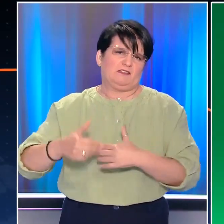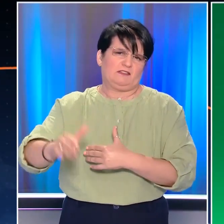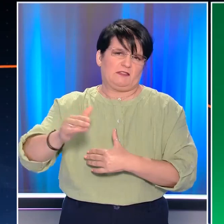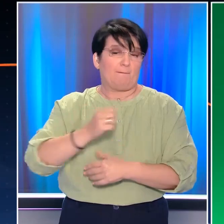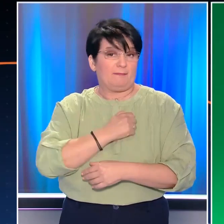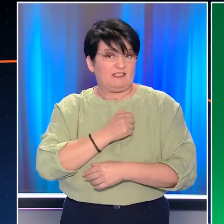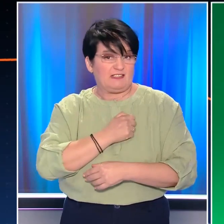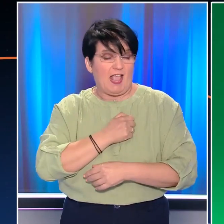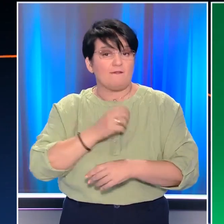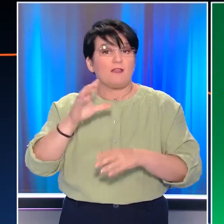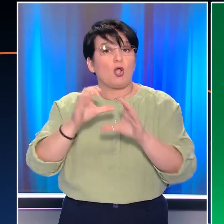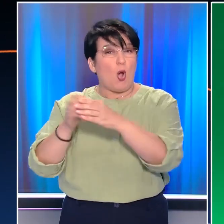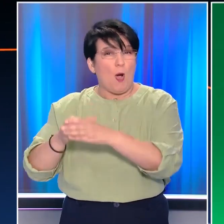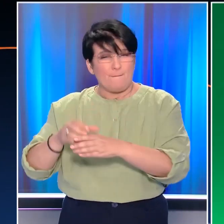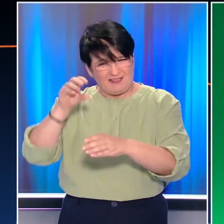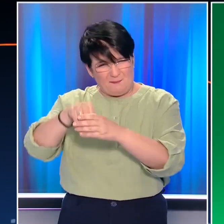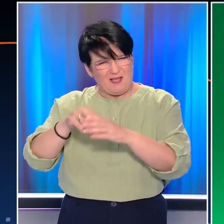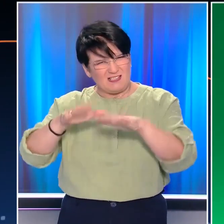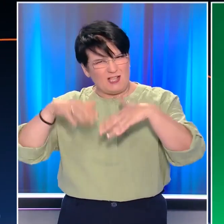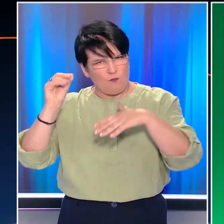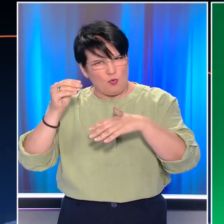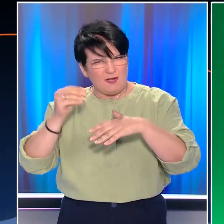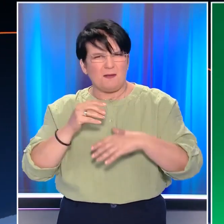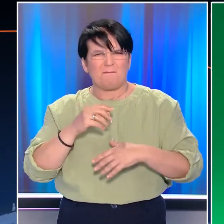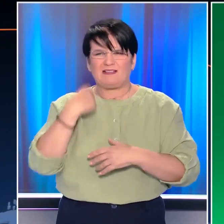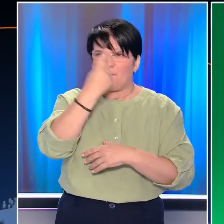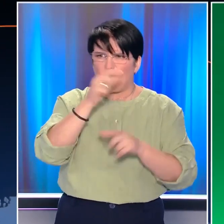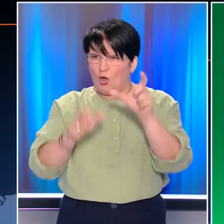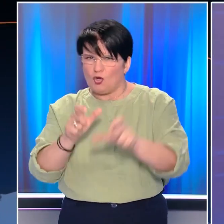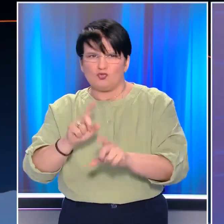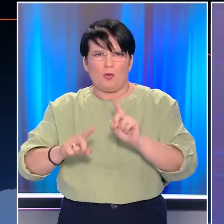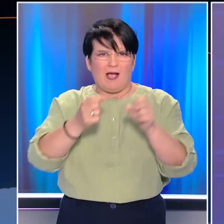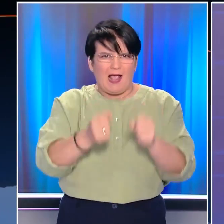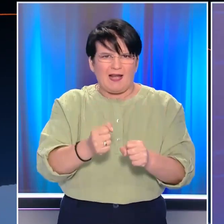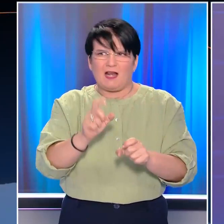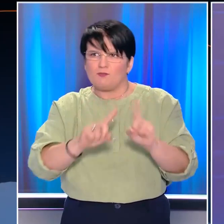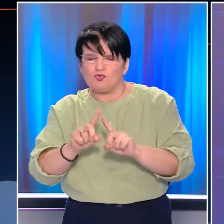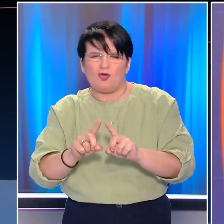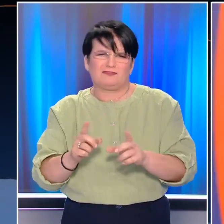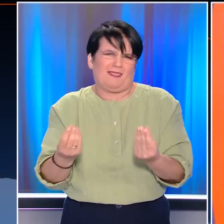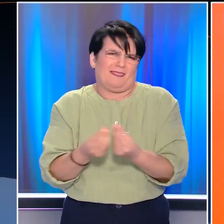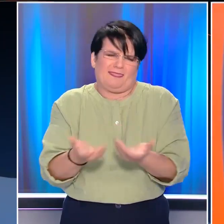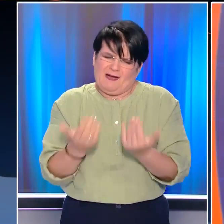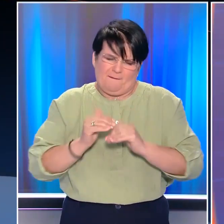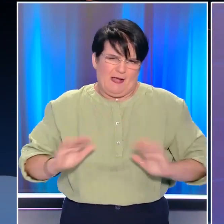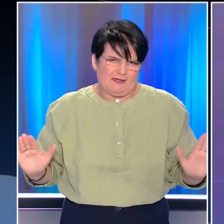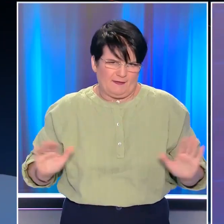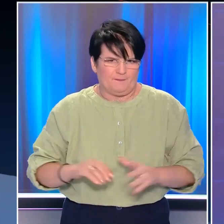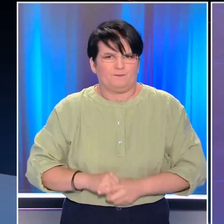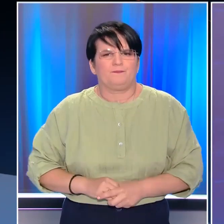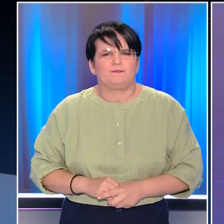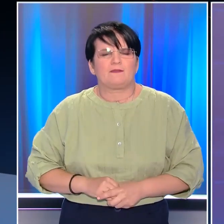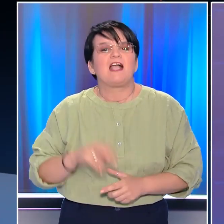πιστεύει στην απλή αναλογική, δεν συζητά για καρέκλες και πρόσωπα. Τίτλοι τέλους στην πολύκρωτη υπόθεση